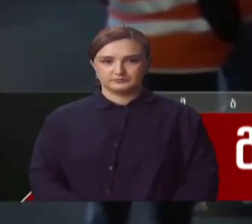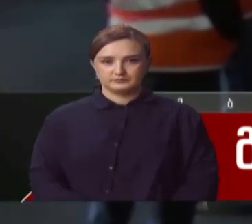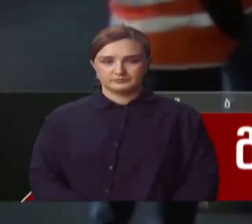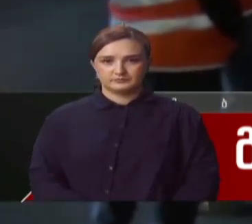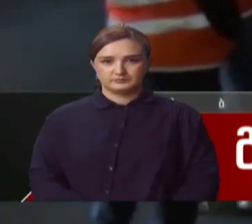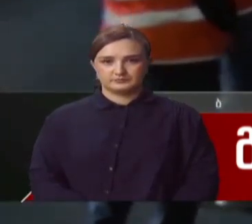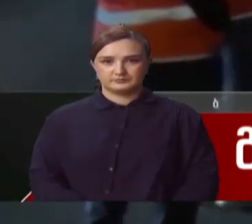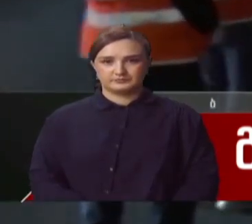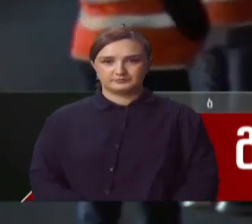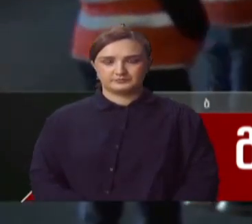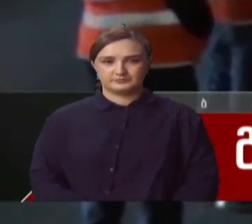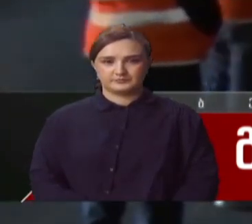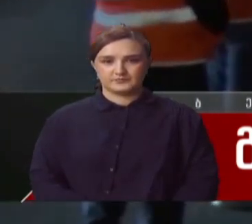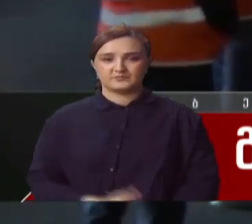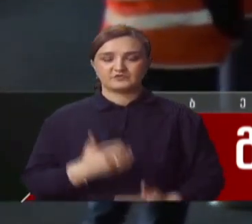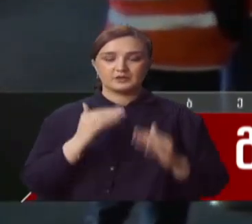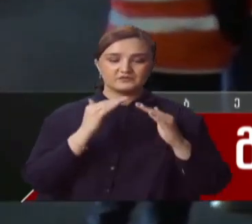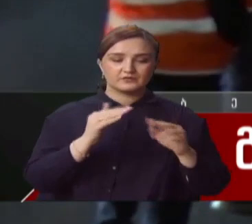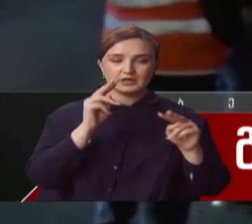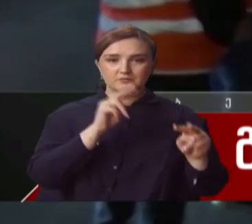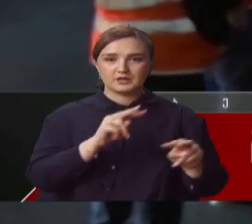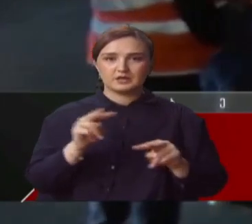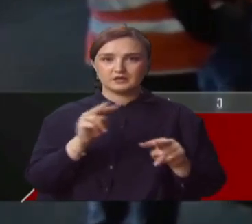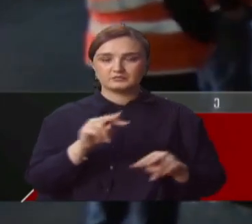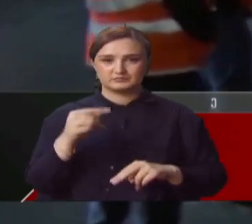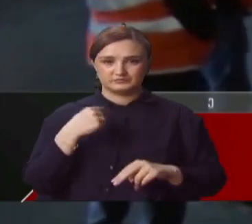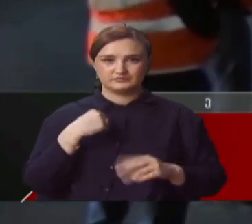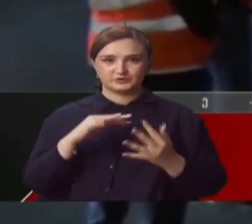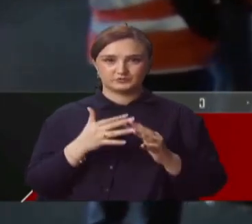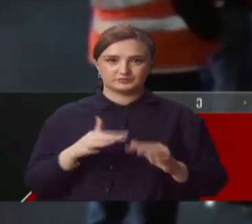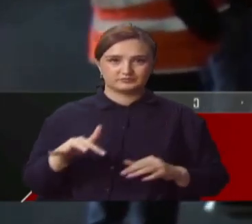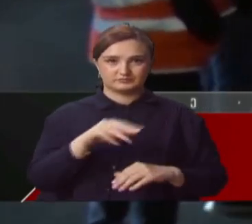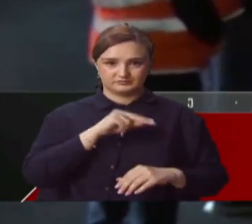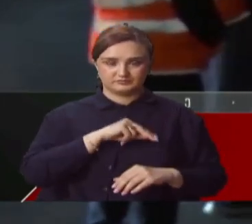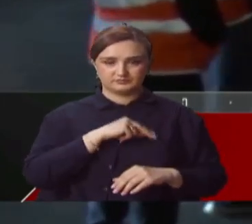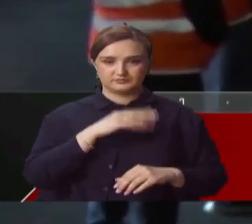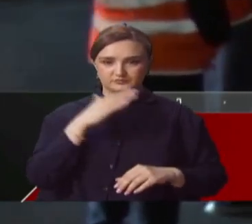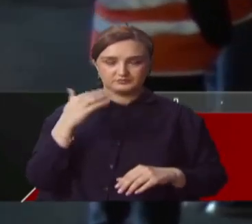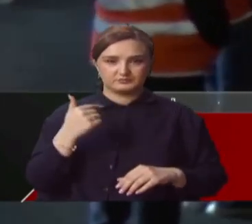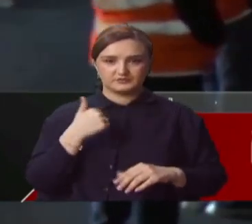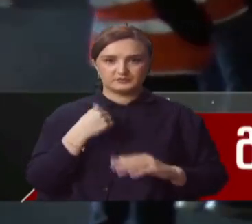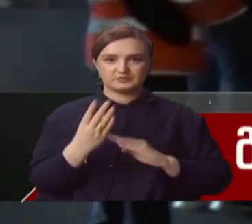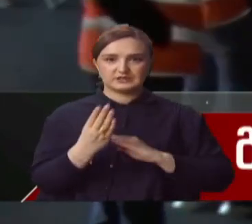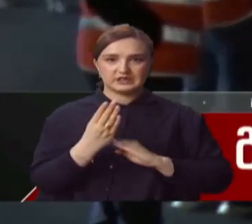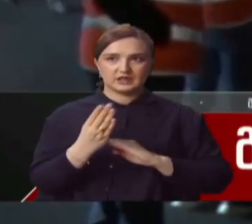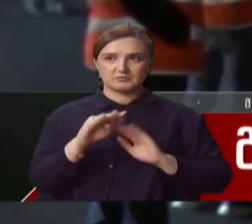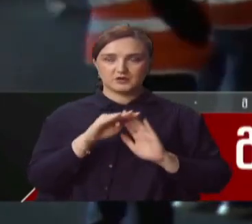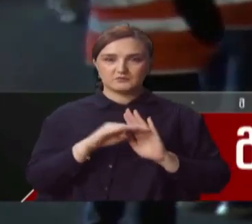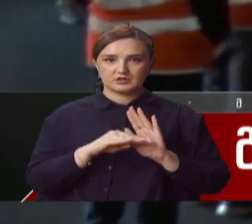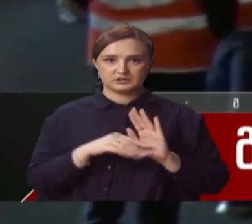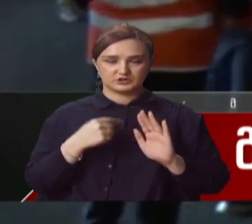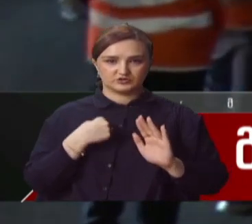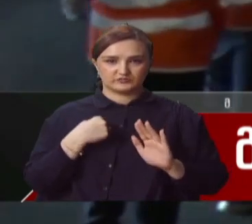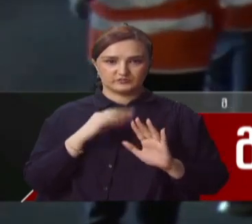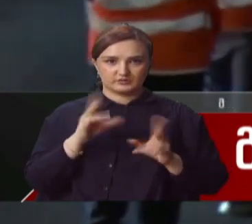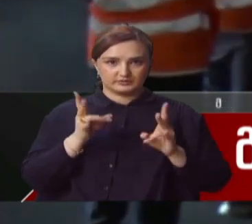Ჩვენ ფერმერებს ბოლო წლებში მოგვიწია არაერთი შემცირების გადალახვა. ჩვენ შეგვეხო არაერთი ბრძანება და რეგულაცია, მაგრამ